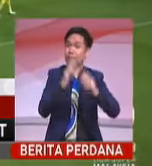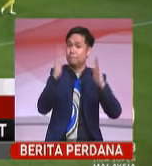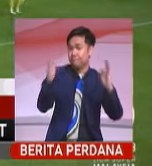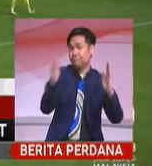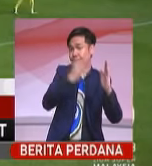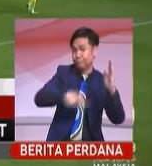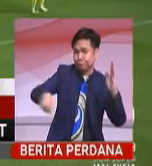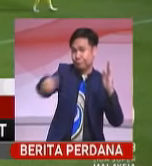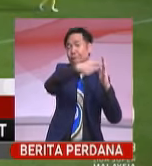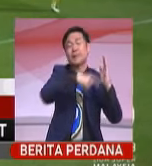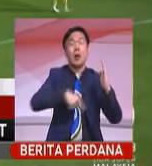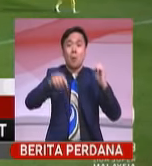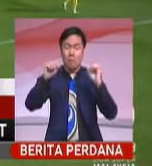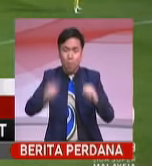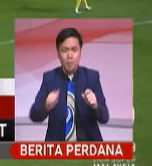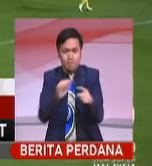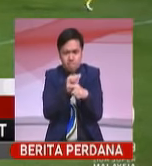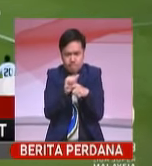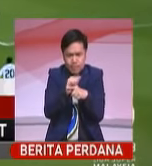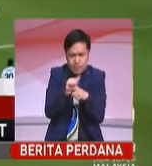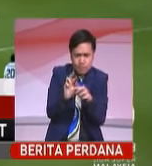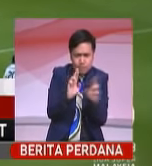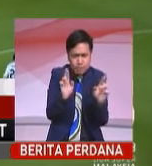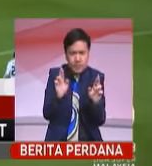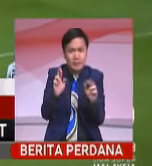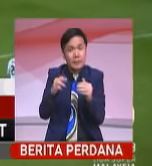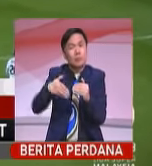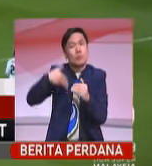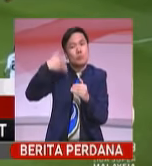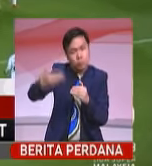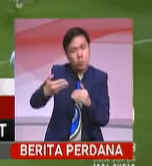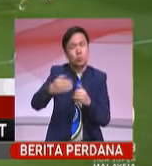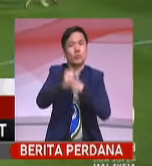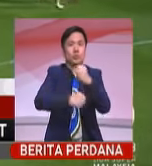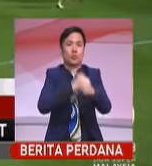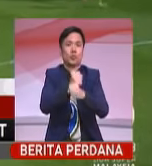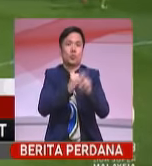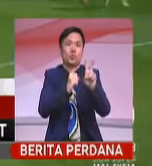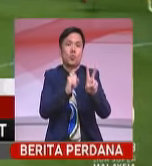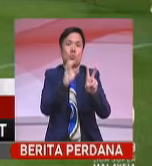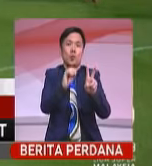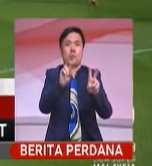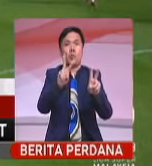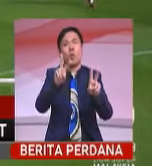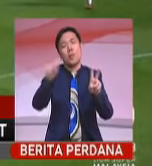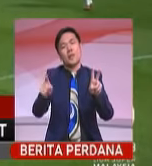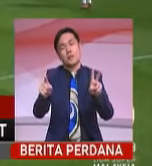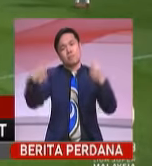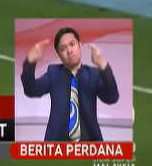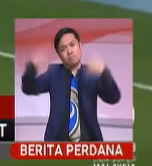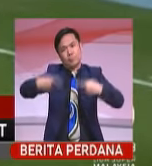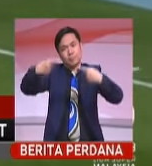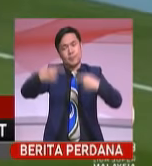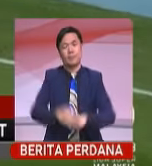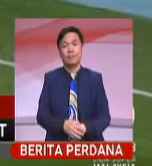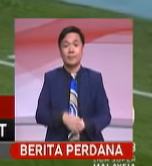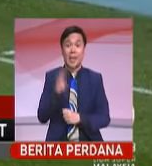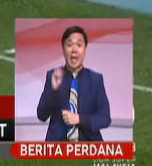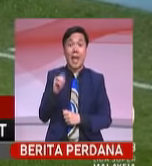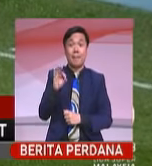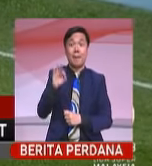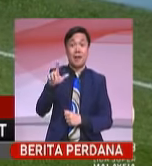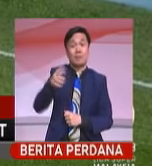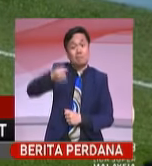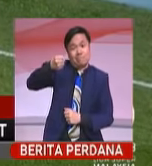semua pasukan untuk melakukan persiapan terbaik sebelum mengharungi kempen 2021. MFL sebelum ini mengumumkan